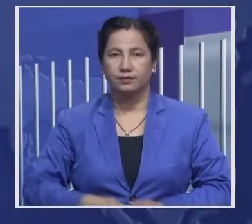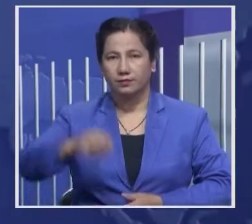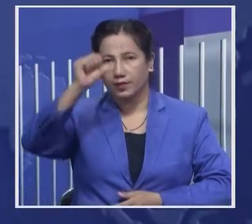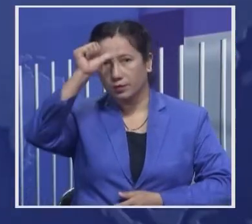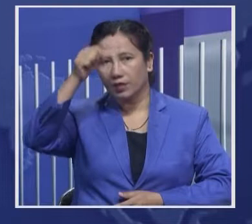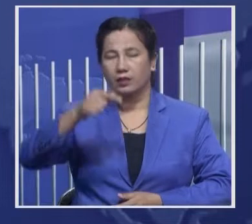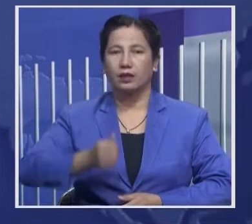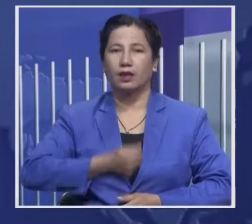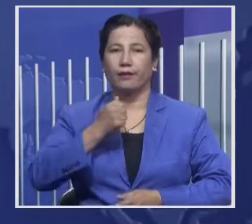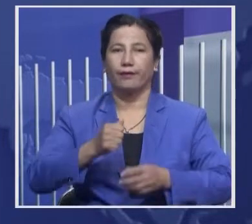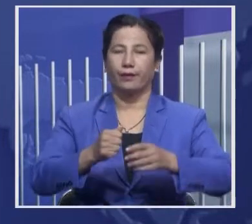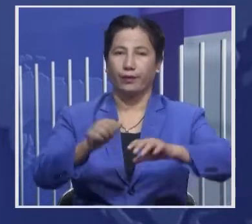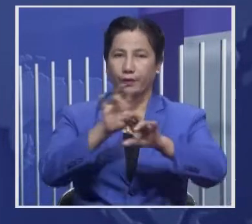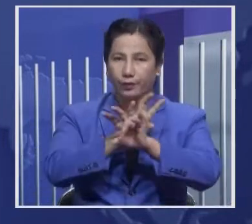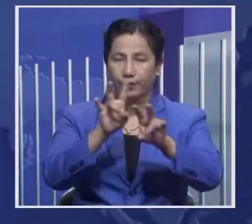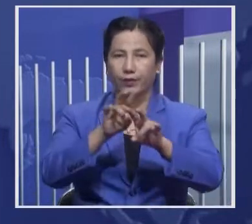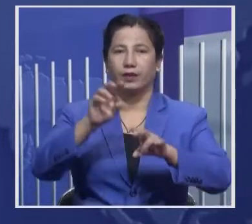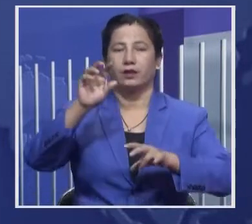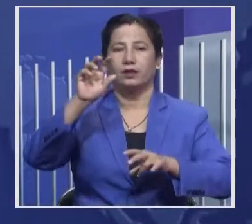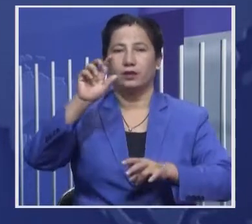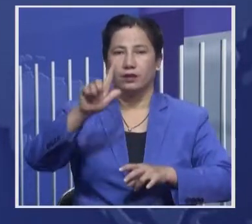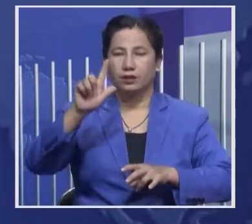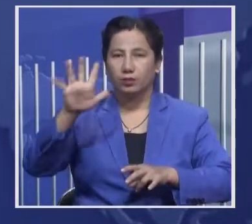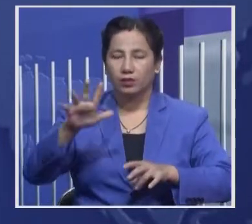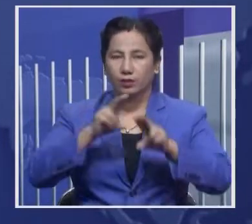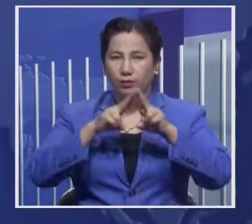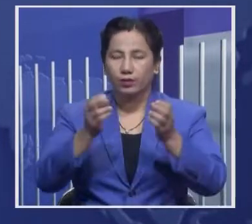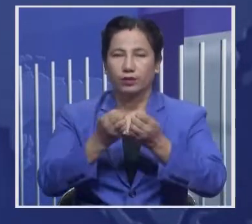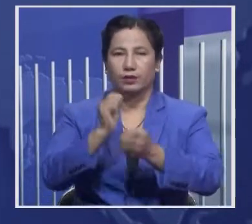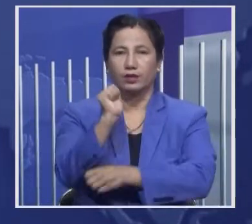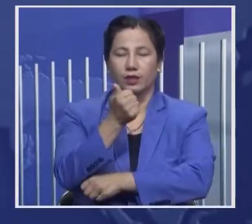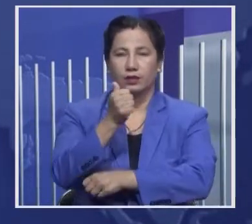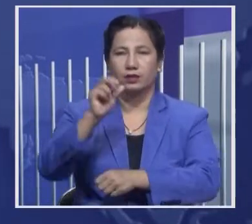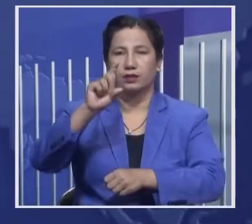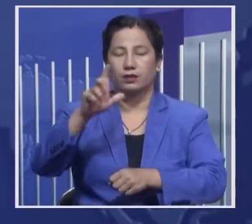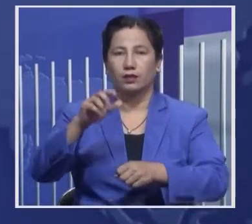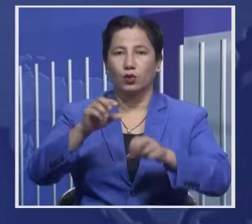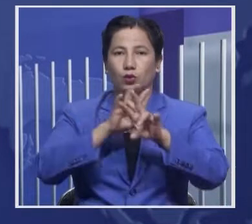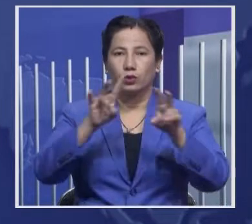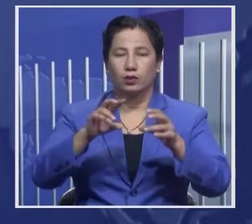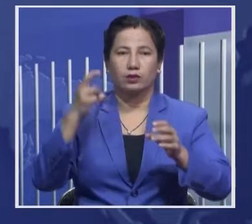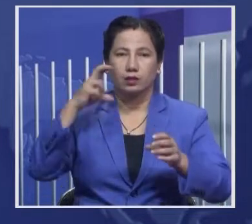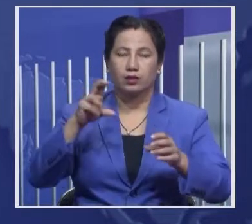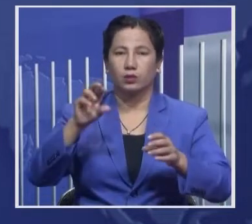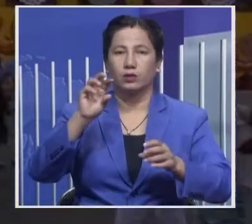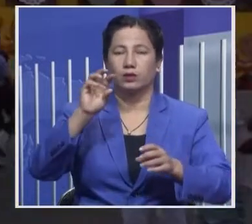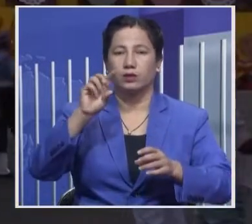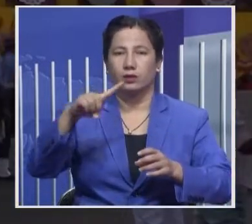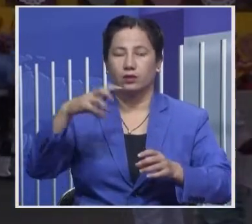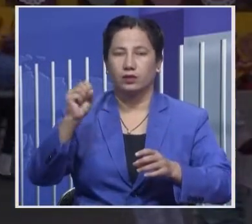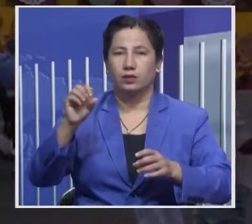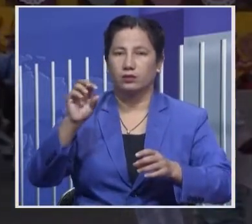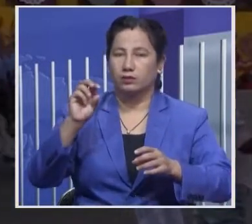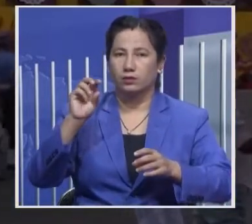भारतले आज आफ्नो स्वतन्त्रताको 75 वर्ष पूरा गरेको अवसरमा राष्ट्रिय स्वतन्त्रता दिवस मनाएको छ। सन् 1947 तत्कालीन